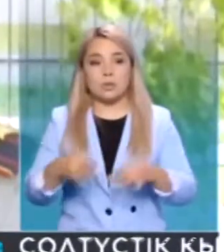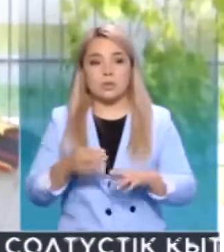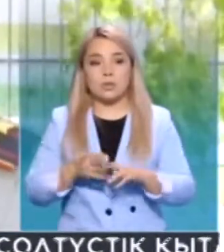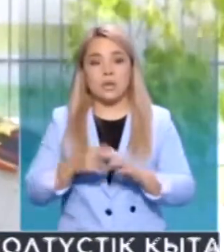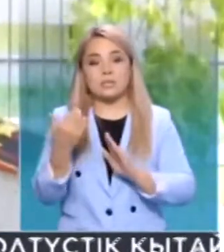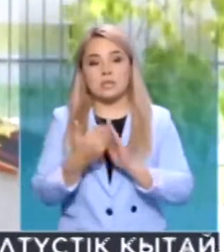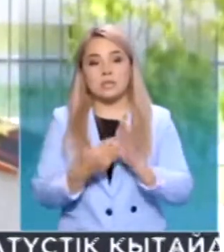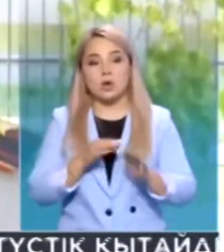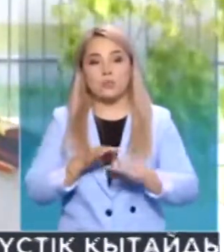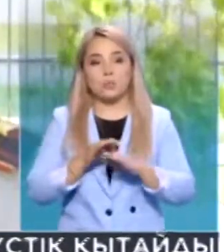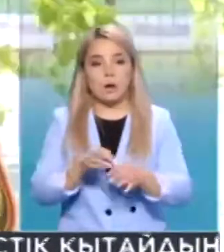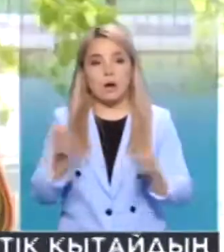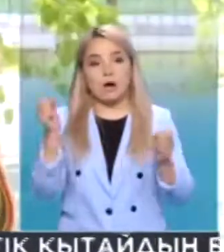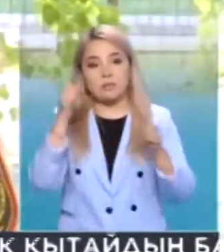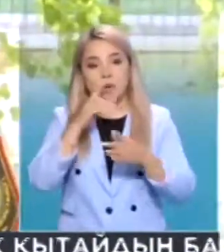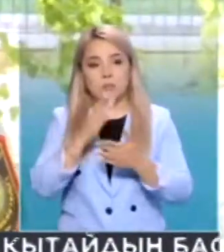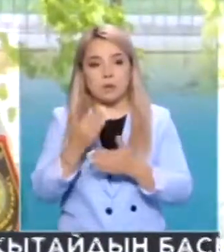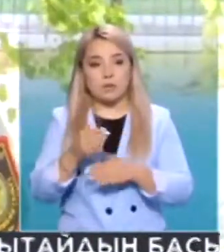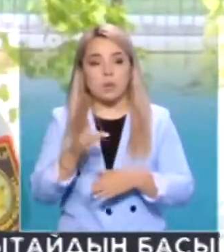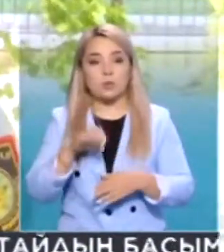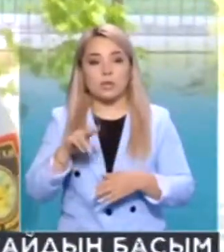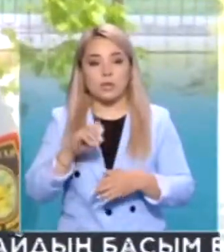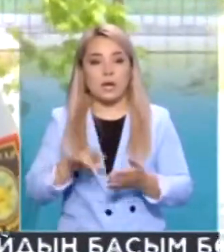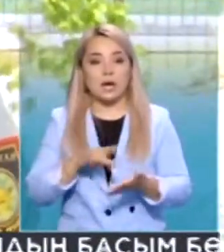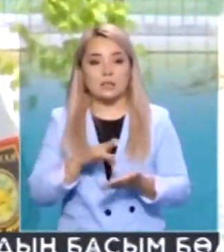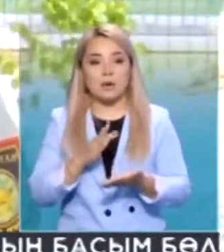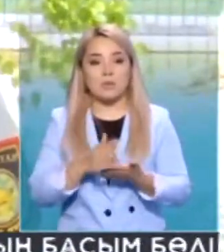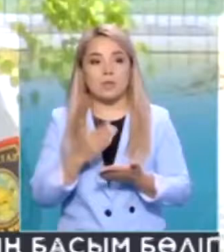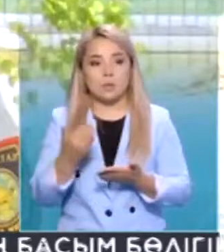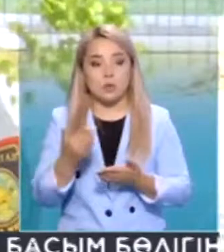системаларымен анықталған. Рудный қаласында